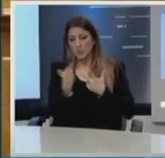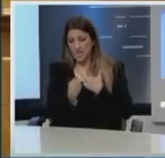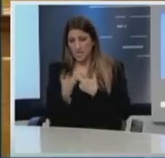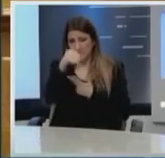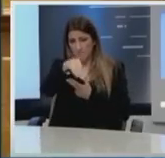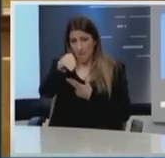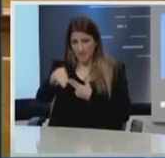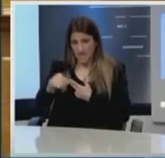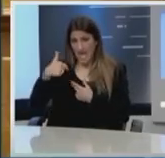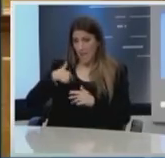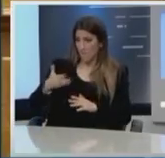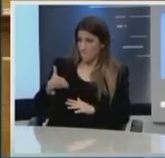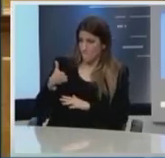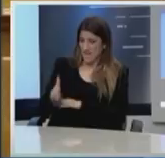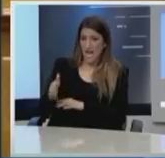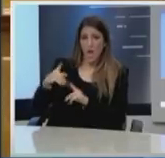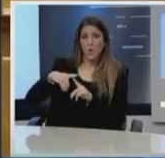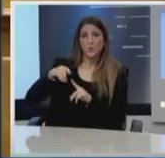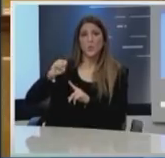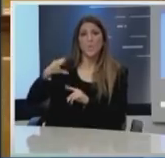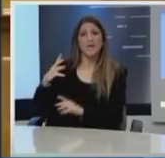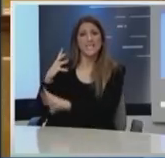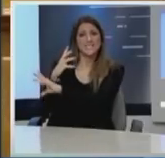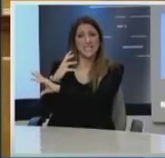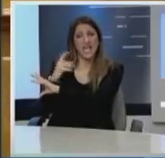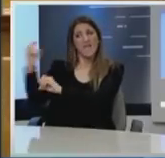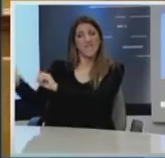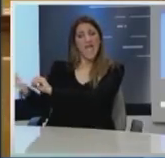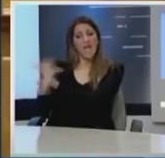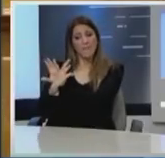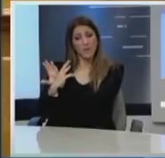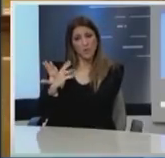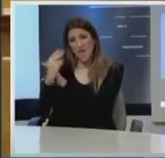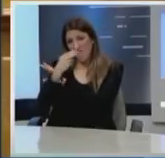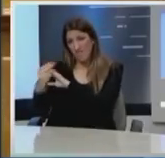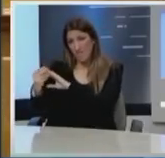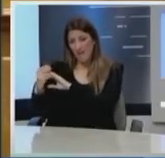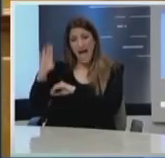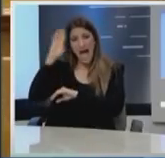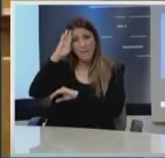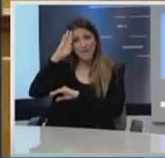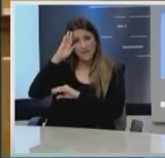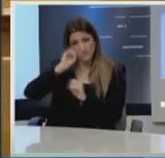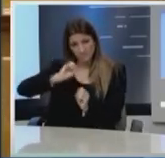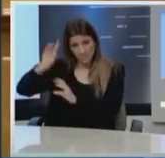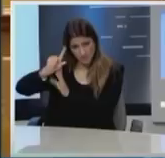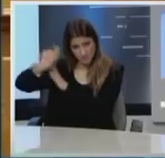Και πήγα στην κυρία του Λουπάκη, όπου τους ενημέρωσε για την Νοβάρτης ότι θα φύγει στην Αμερική να πάει να πάρει τη δικογραφία. Είναι